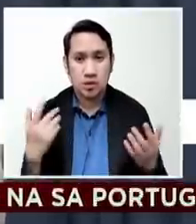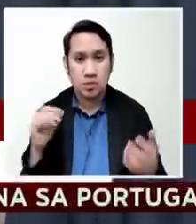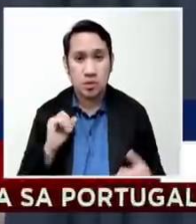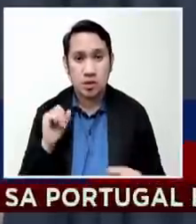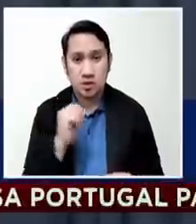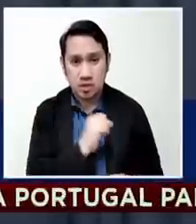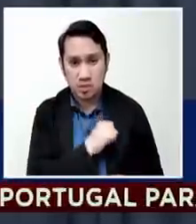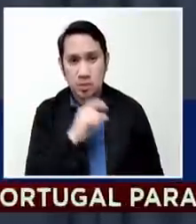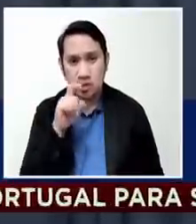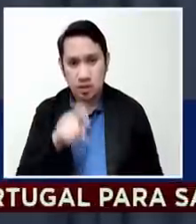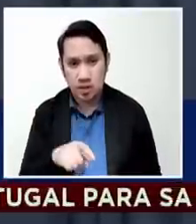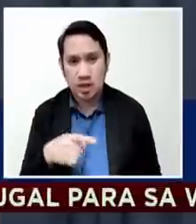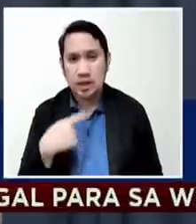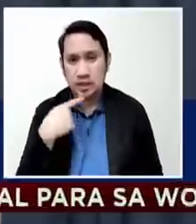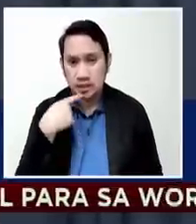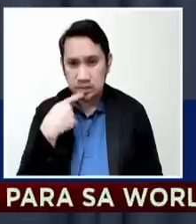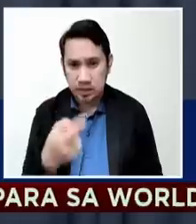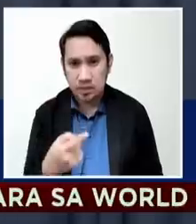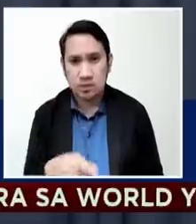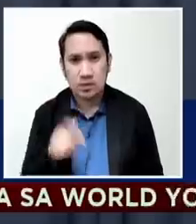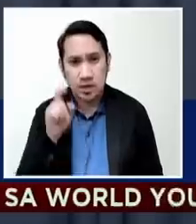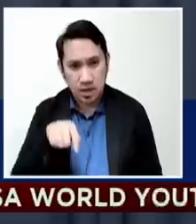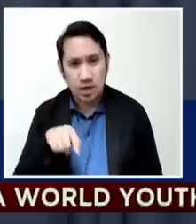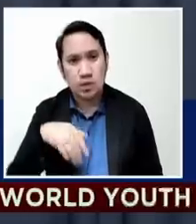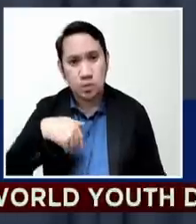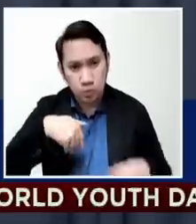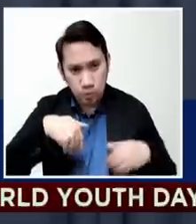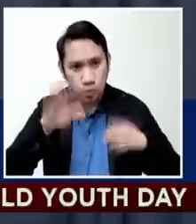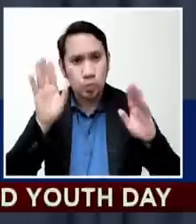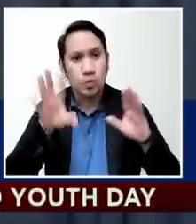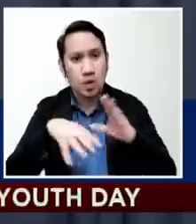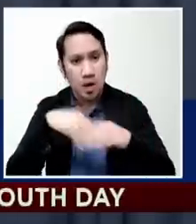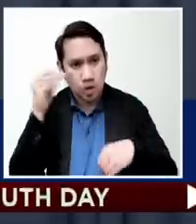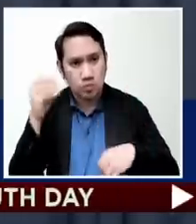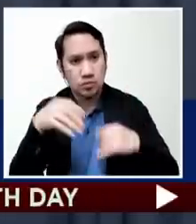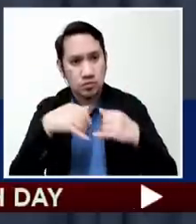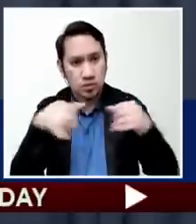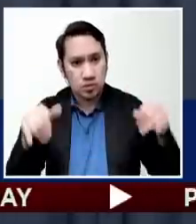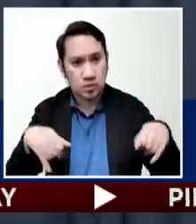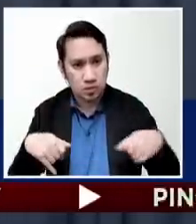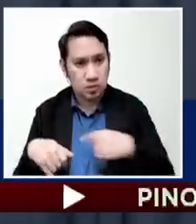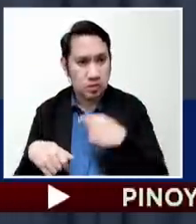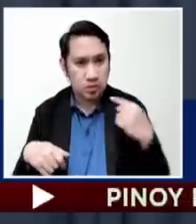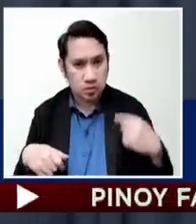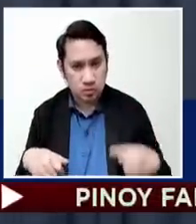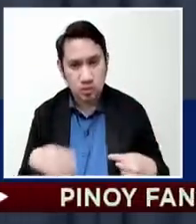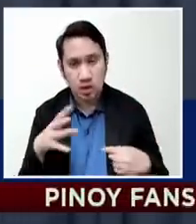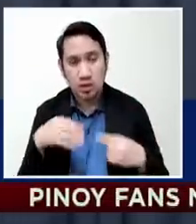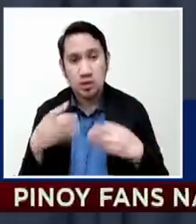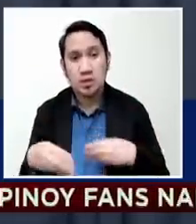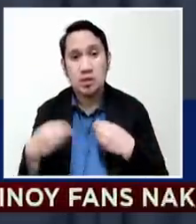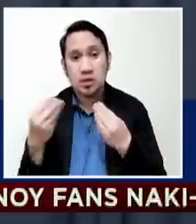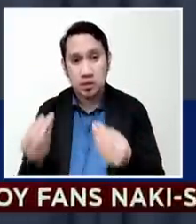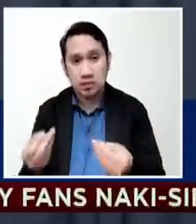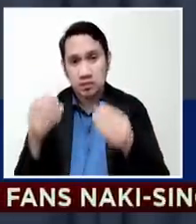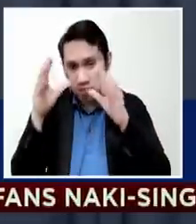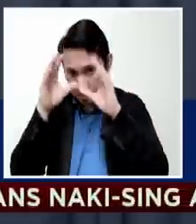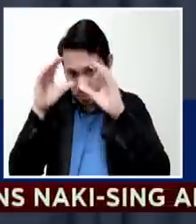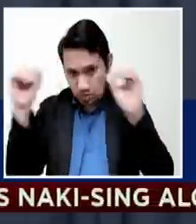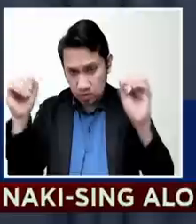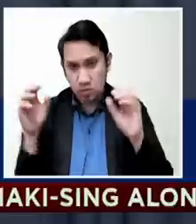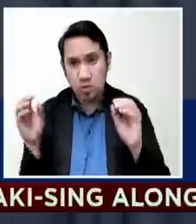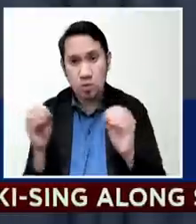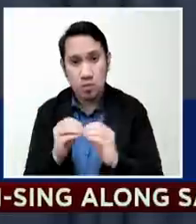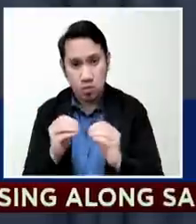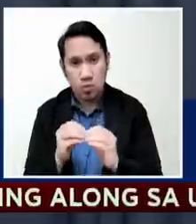na umalis kayo dito sa mga teritoryo na to, China, and that will give the President more ammunition to